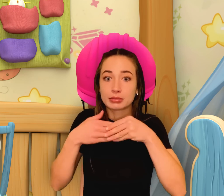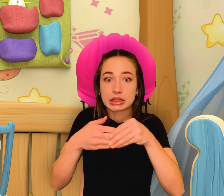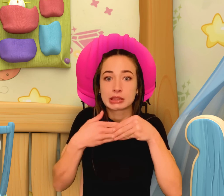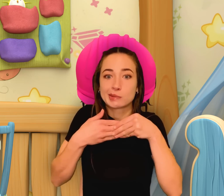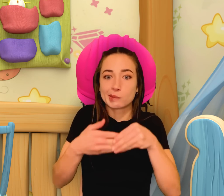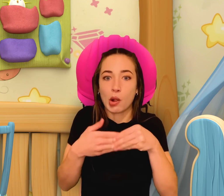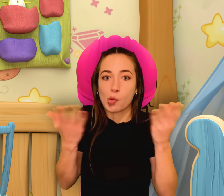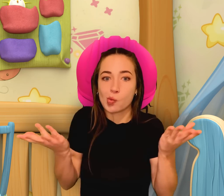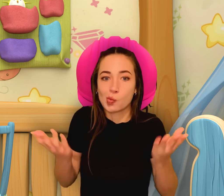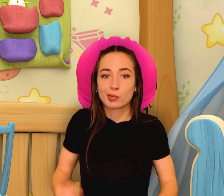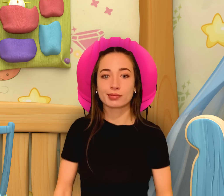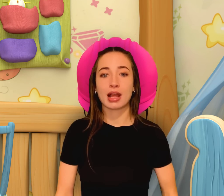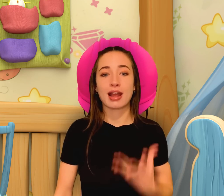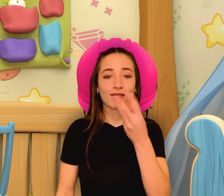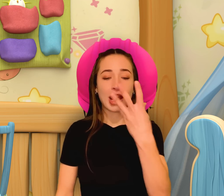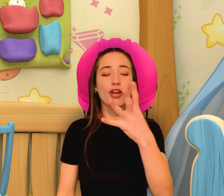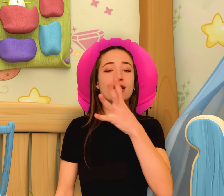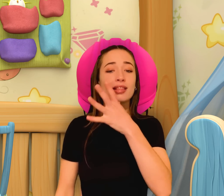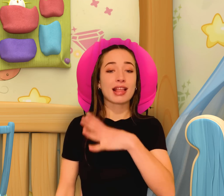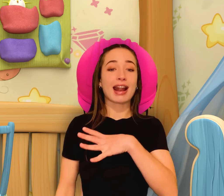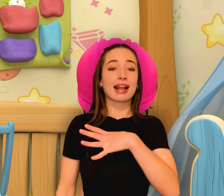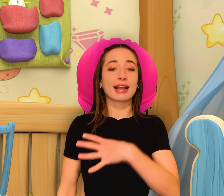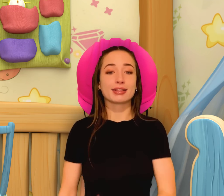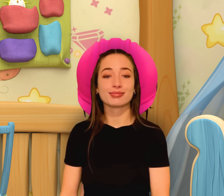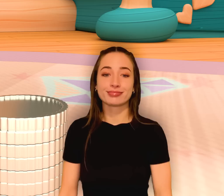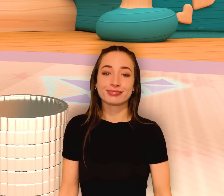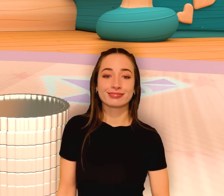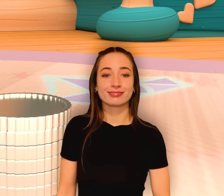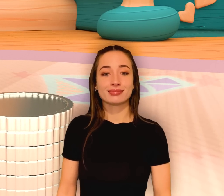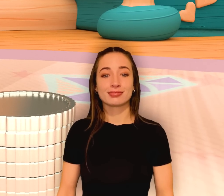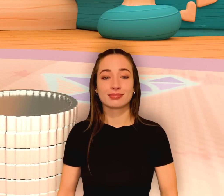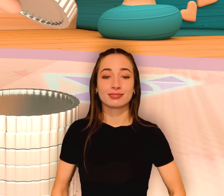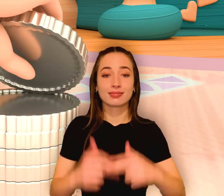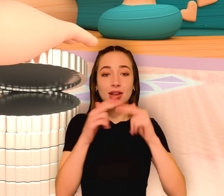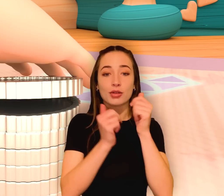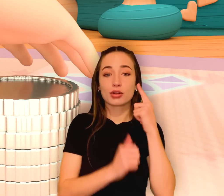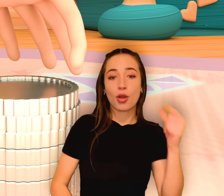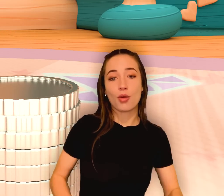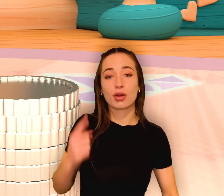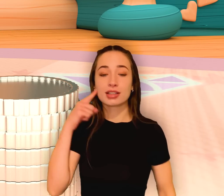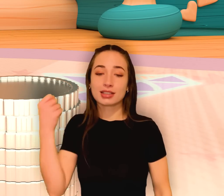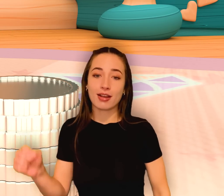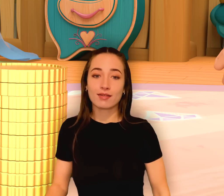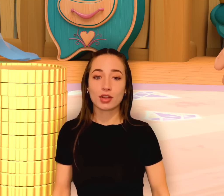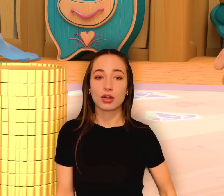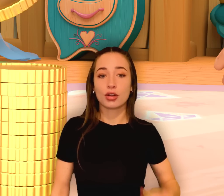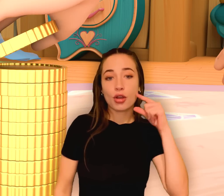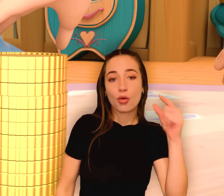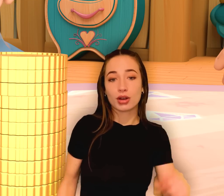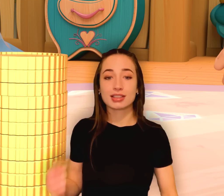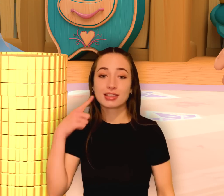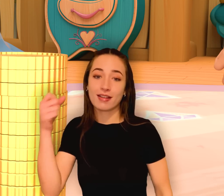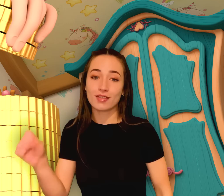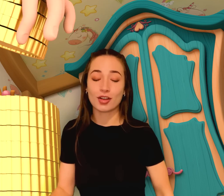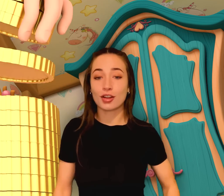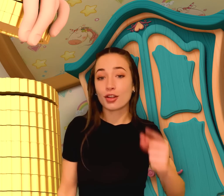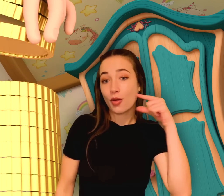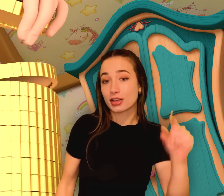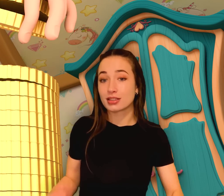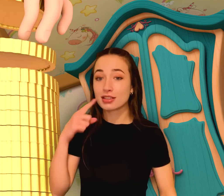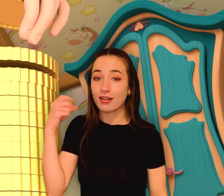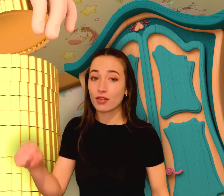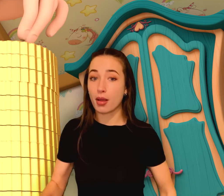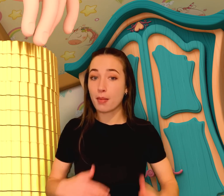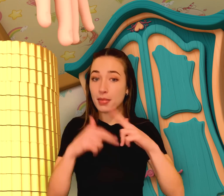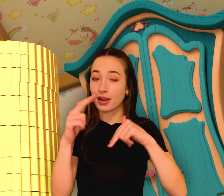棒は曲がる。さあどうしましょう。金と銀でかけろ、かけろ、か